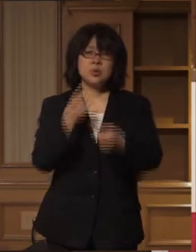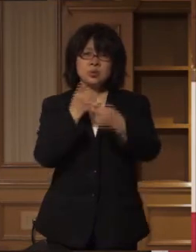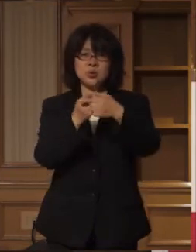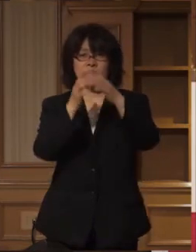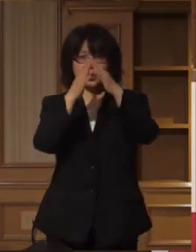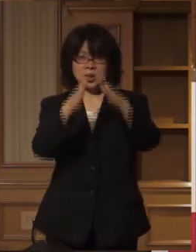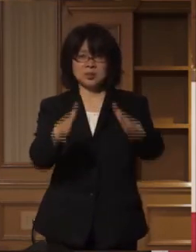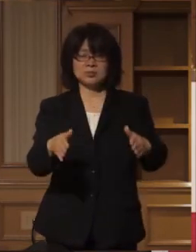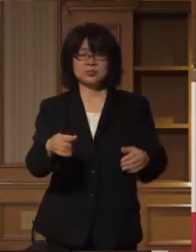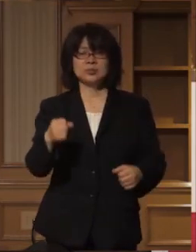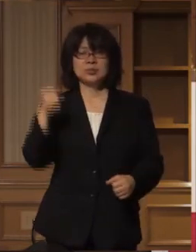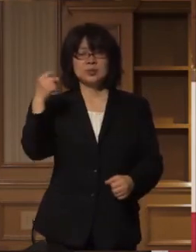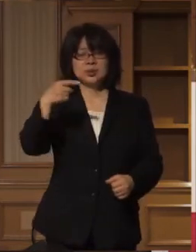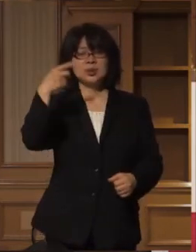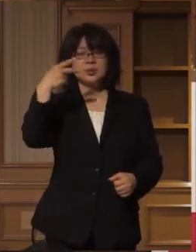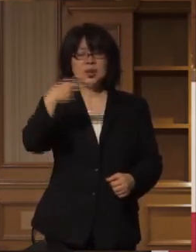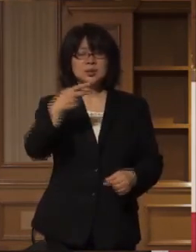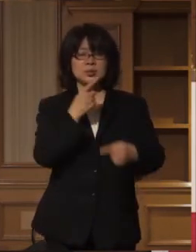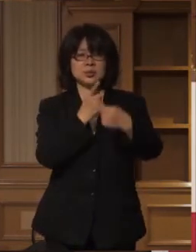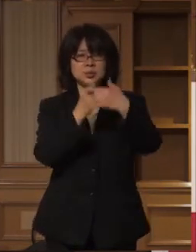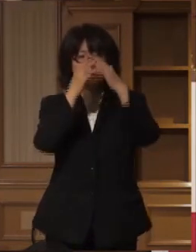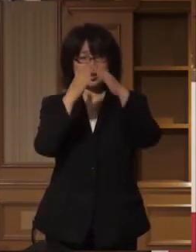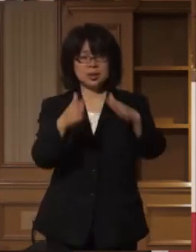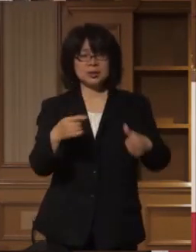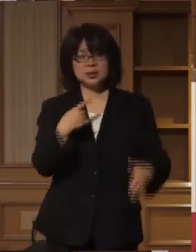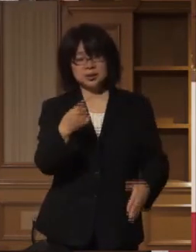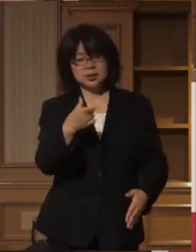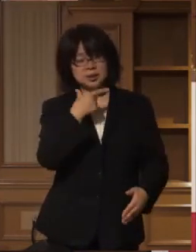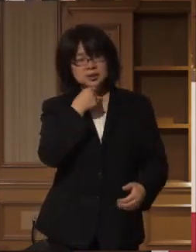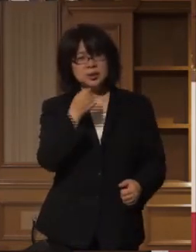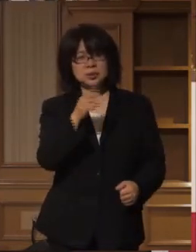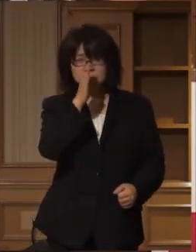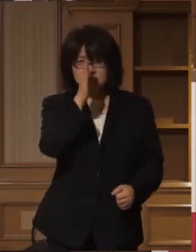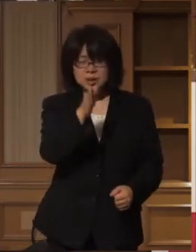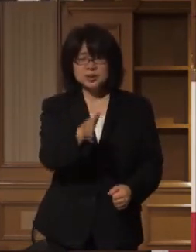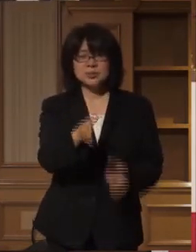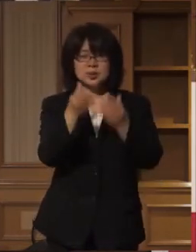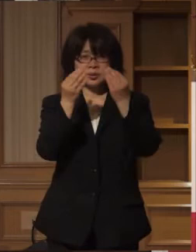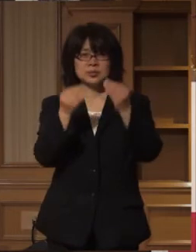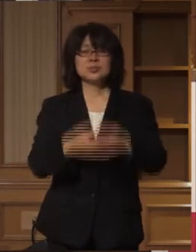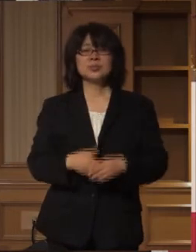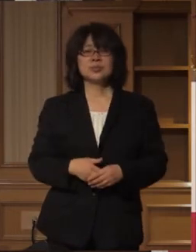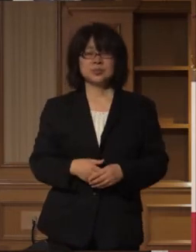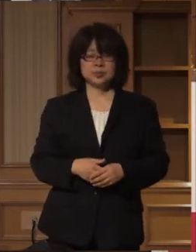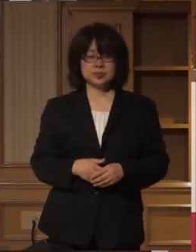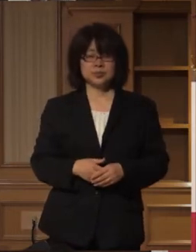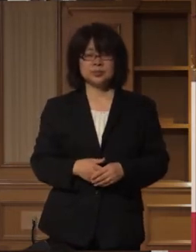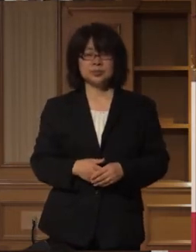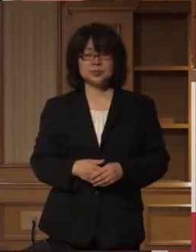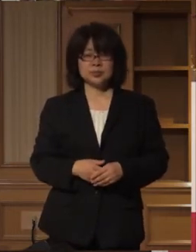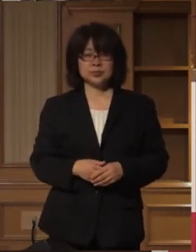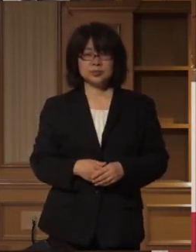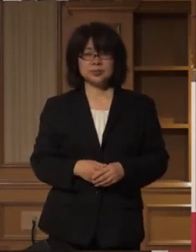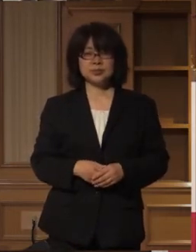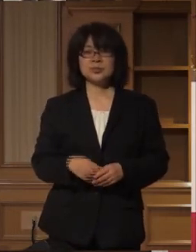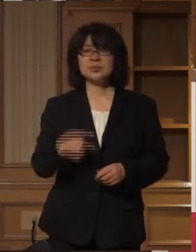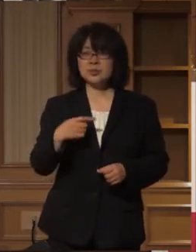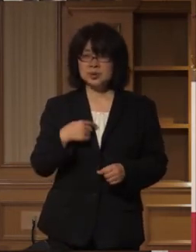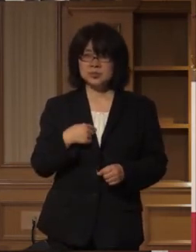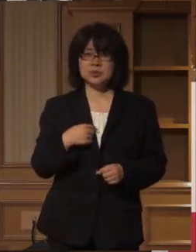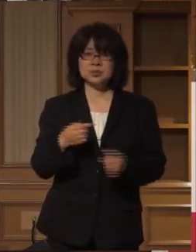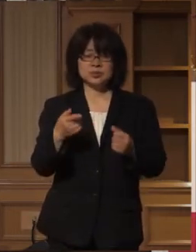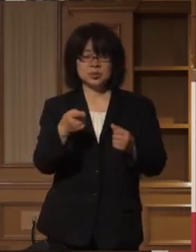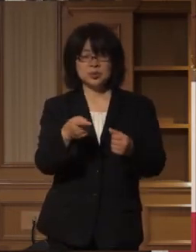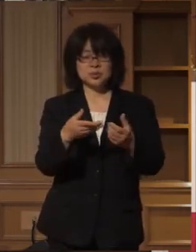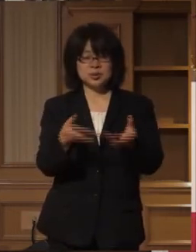の1997年の7月になって、そのまあ私もそれに加えてもらったんですけれども、インドネシアチームっていう形